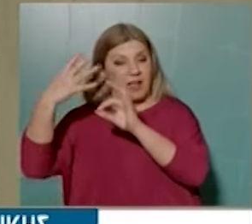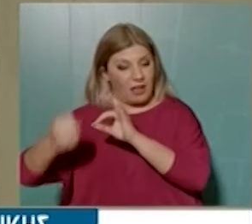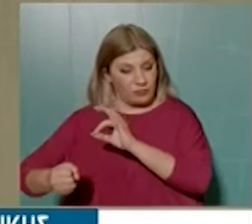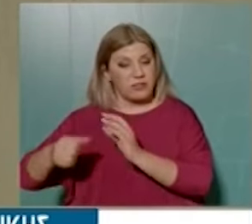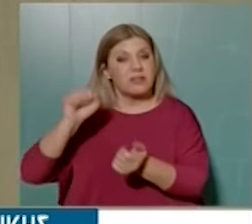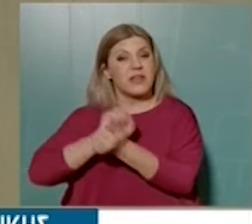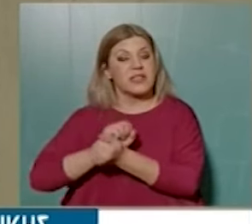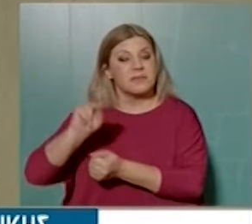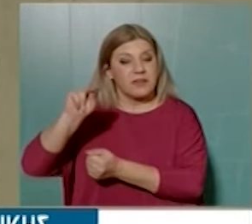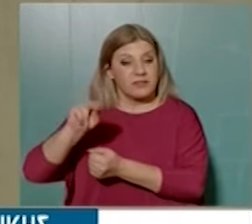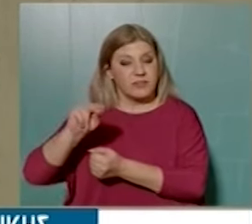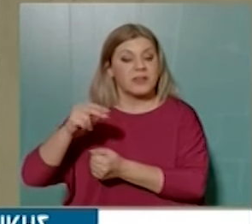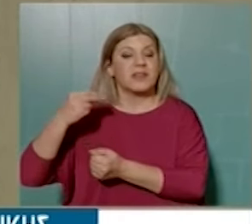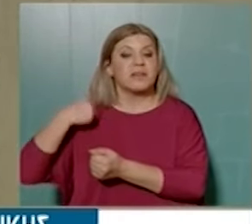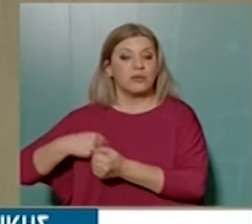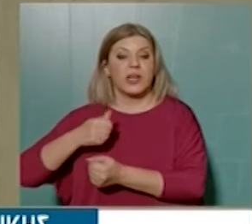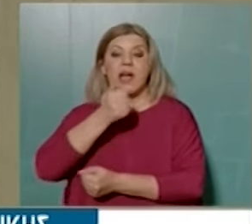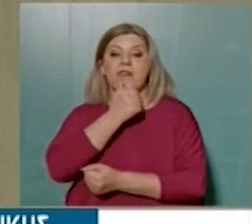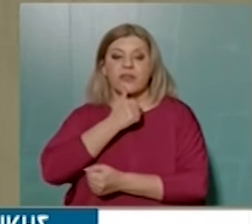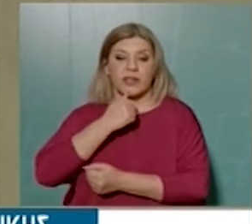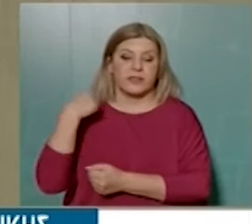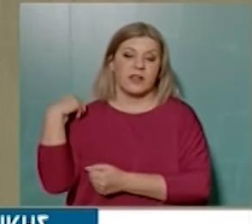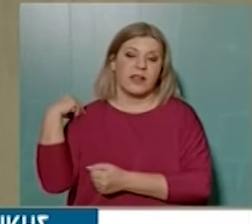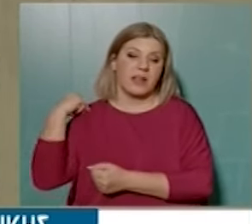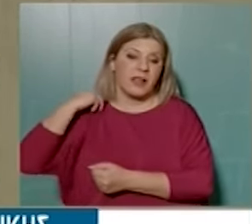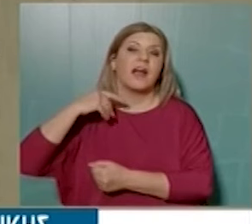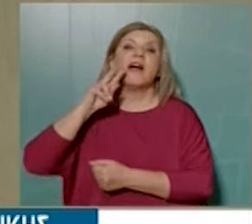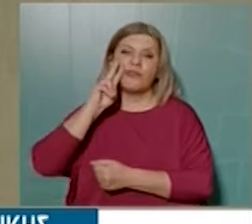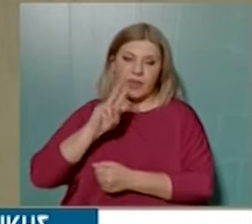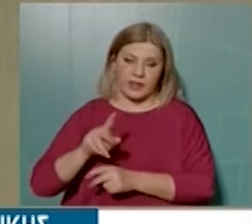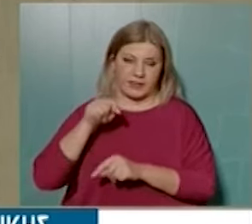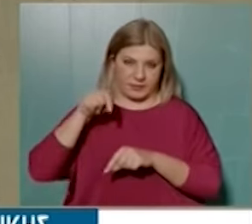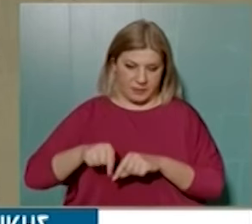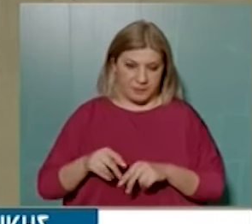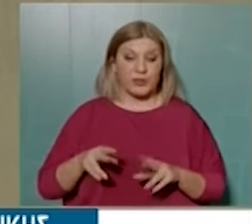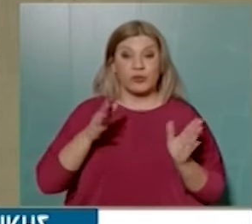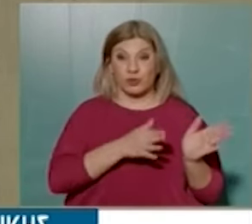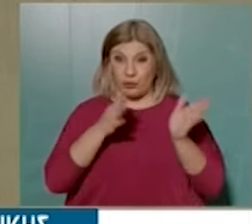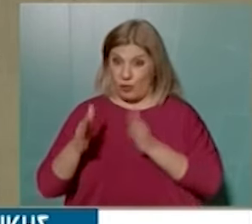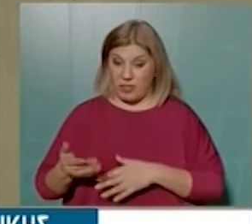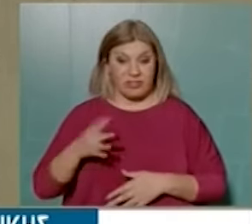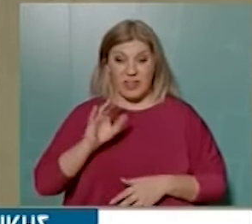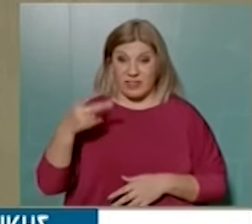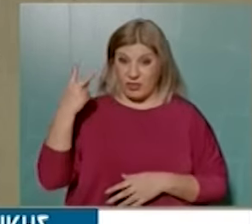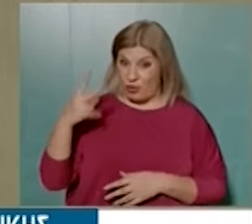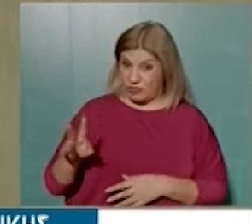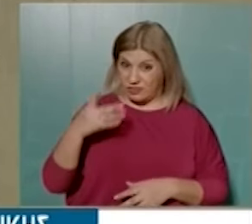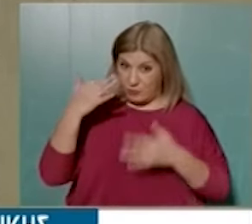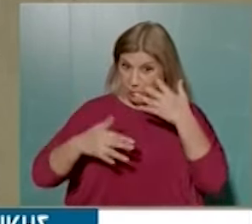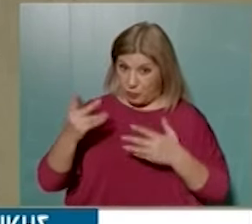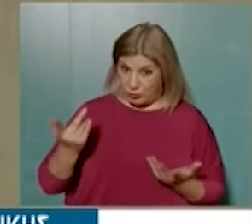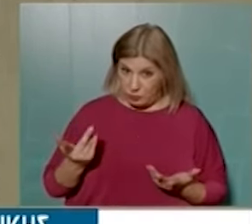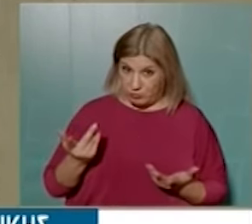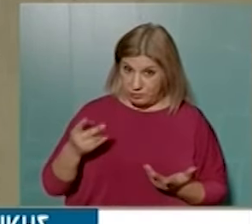δεσμεύσεις τους απέναντι δημοσιονομικές αντοχές και αυτό φαίνεται και σήμερα και τώρα μας λέτε ότι δεν είναι δικό σας αυτός ο